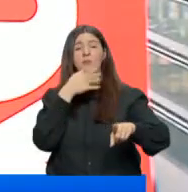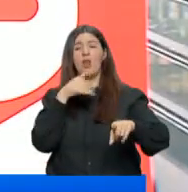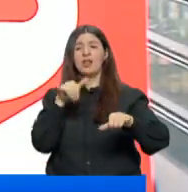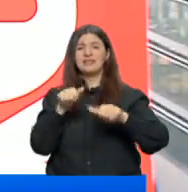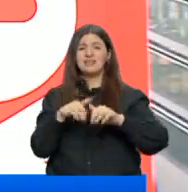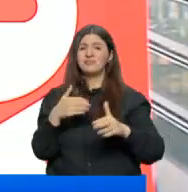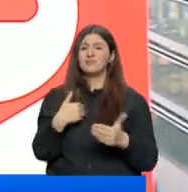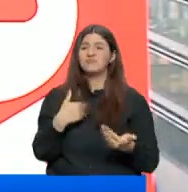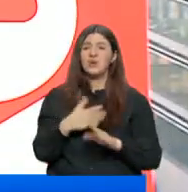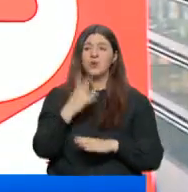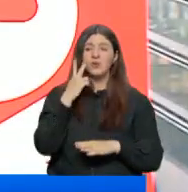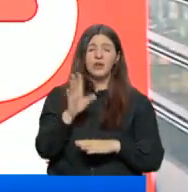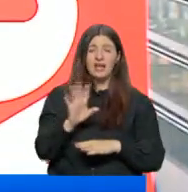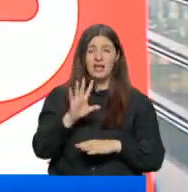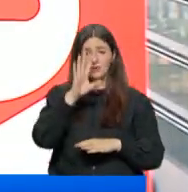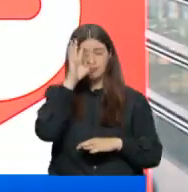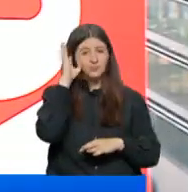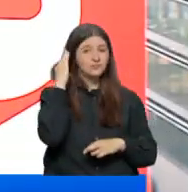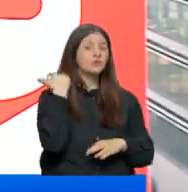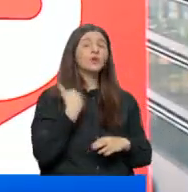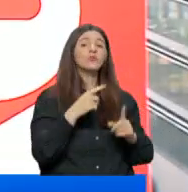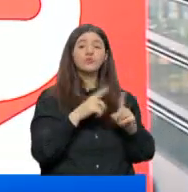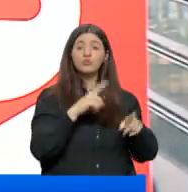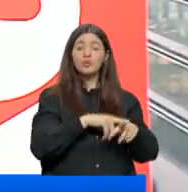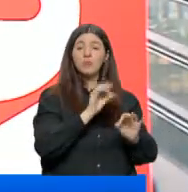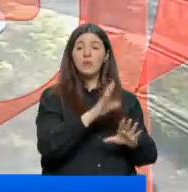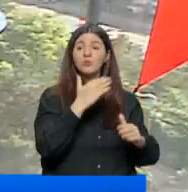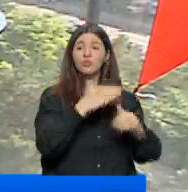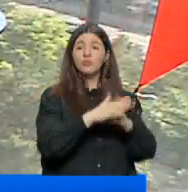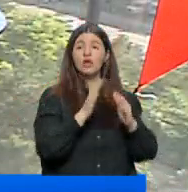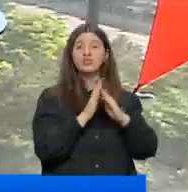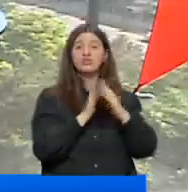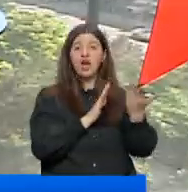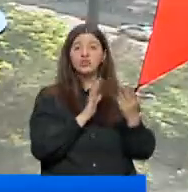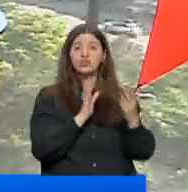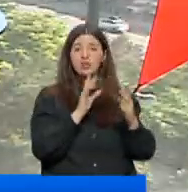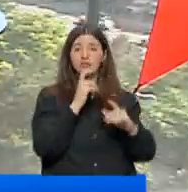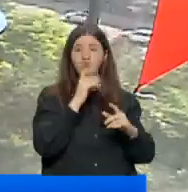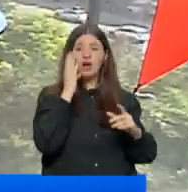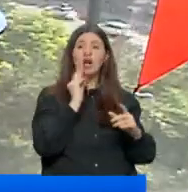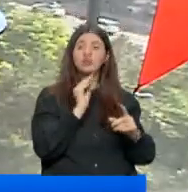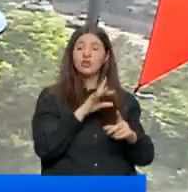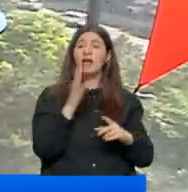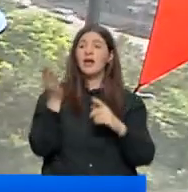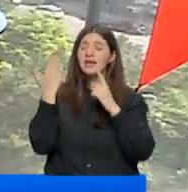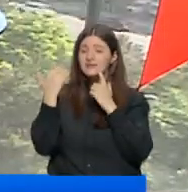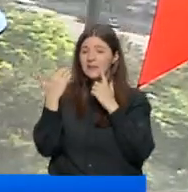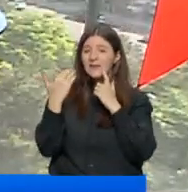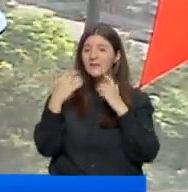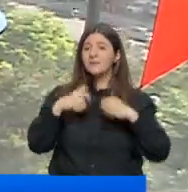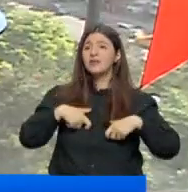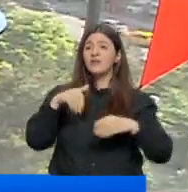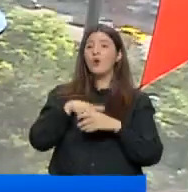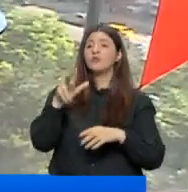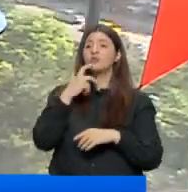sistem bize göre doğru bir sistem değil. Uzunca bir süredir zaten böyle ama toplumdaki karşılığı ya da bir yanlış anlaşılma var herhalde. Eskiden milletvekilleri